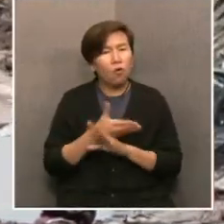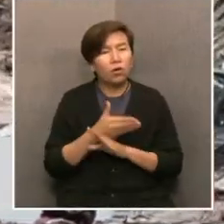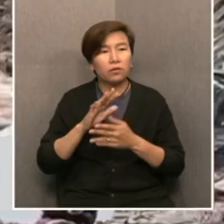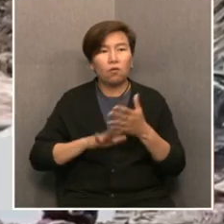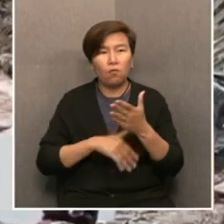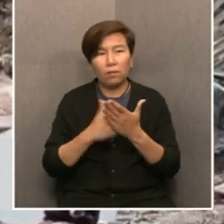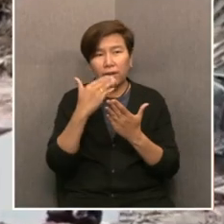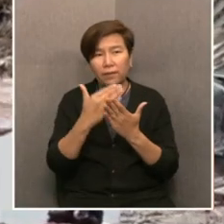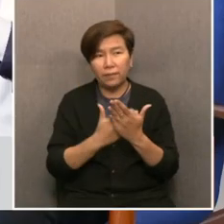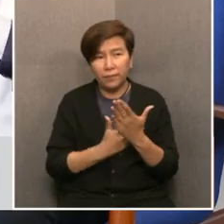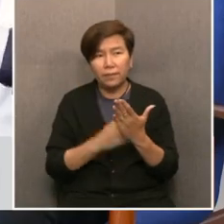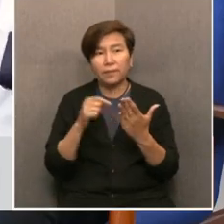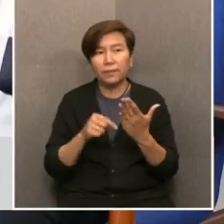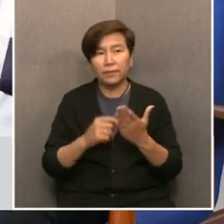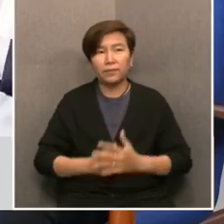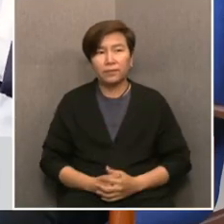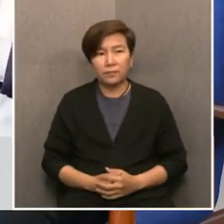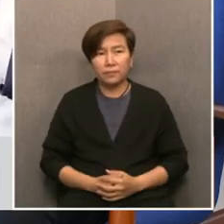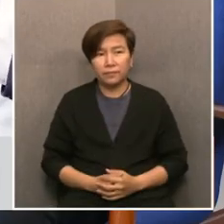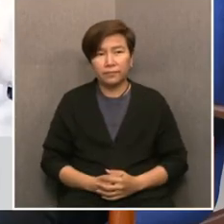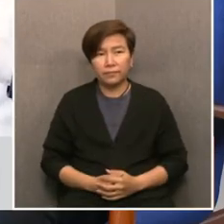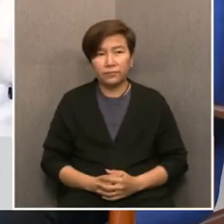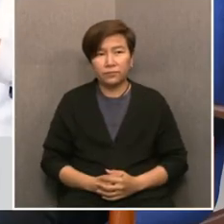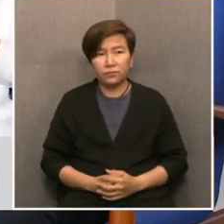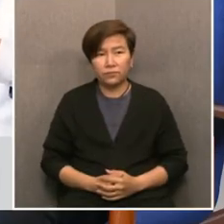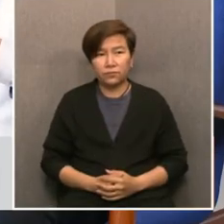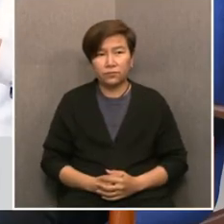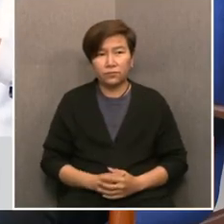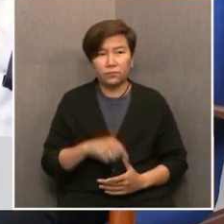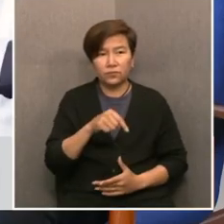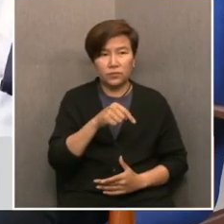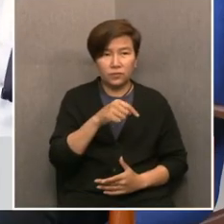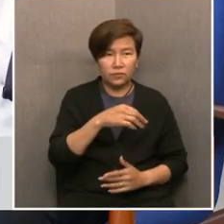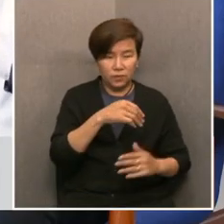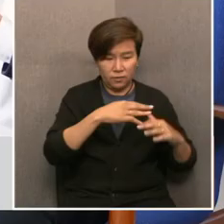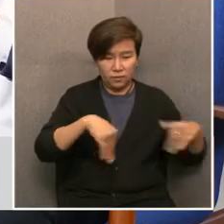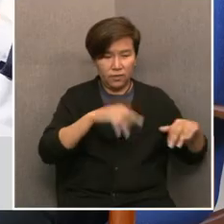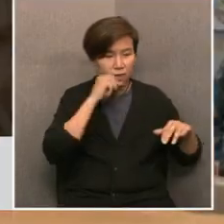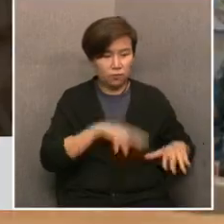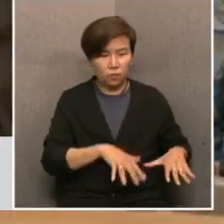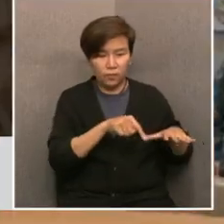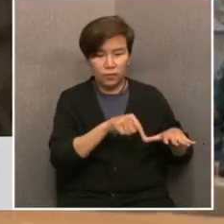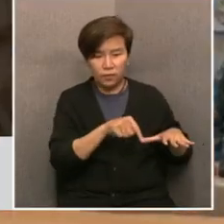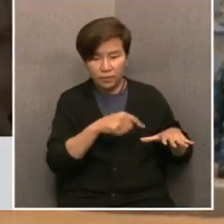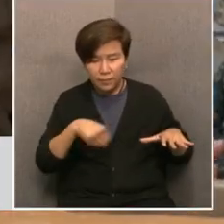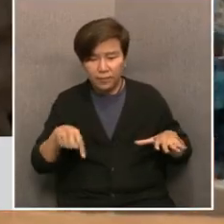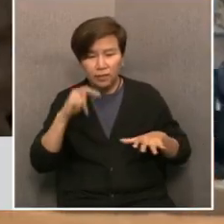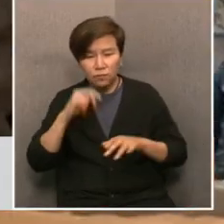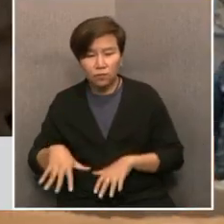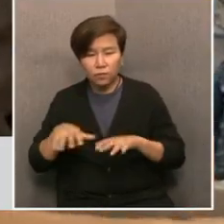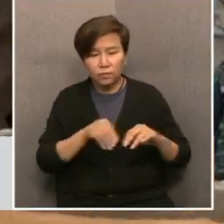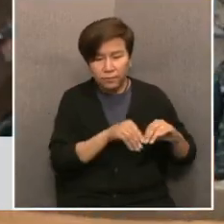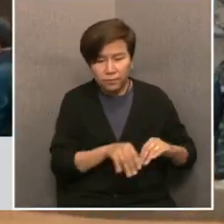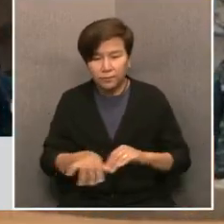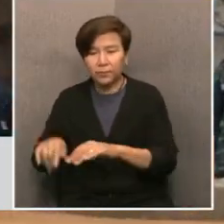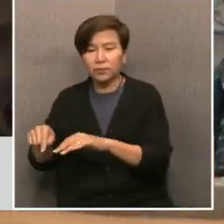ไม่ให้น้ำมันท่วมแบบไร้ทิศทางกำหนดพื้นที่ไว้แล้วอาจจะต้องมีคันซ้อนคันไว้เพื่อจะให้มันท่วมในพื้นที่นี้แล้วก็เราจะได้ระบายน้ำจากพื้นที่นี้